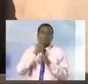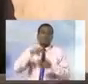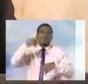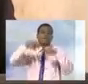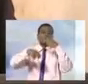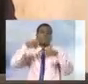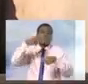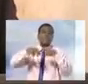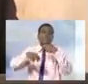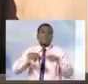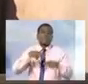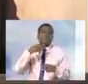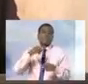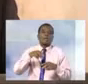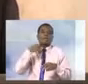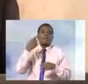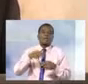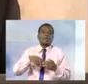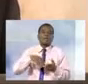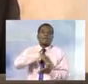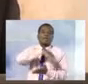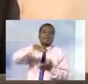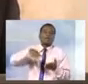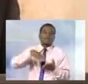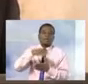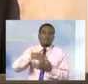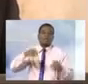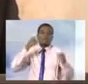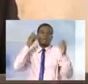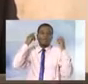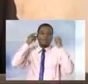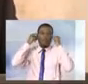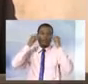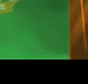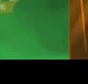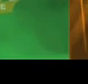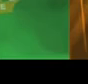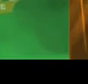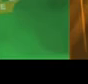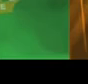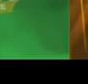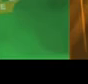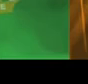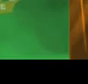une question qui est au cœur de la préoccupation de tous les Ivoiriens.